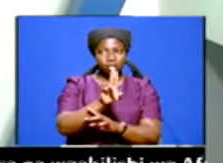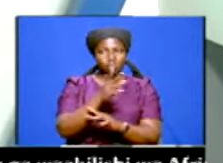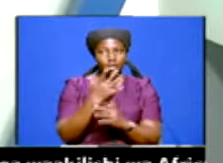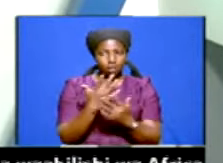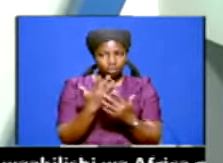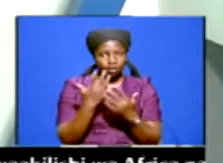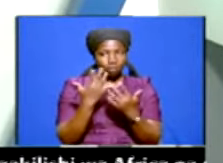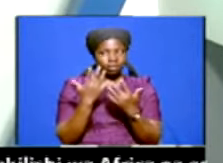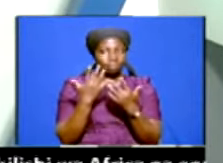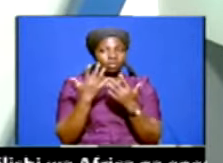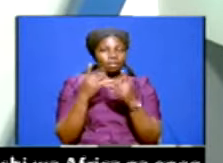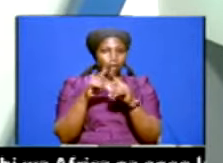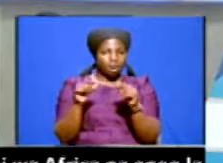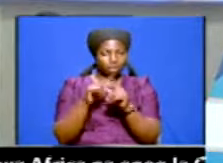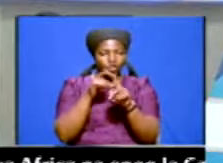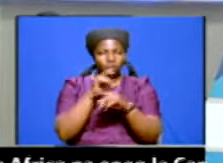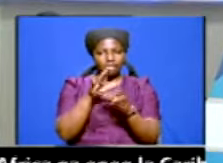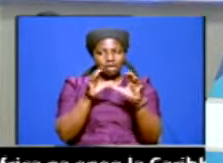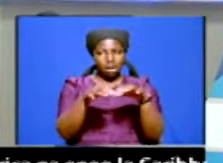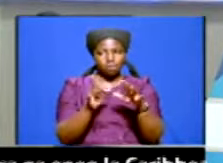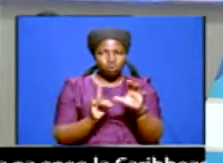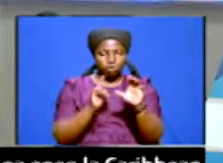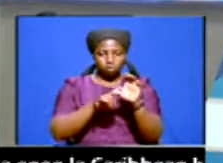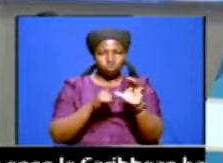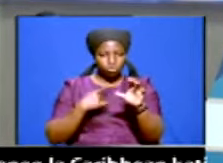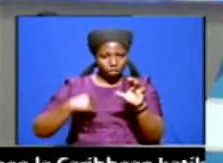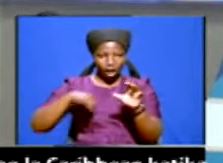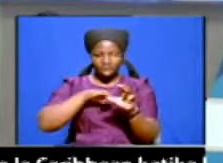nami Timothy Kipnusu mtazamaji.